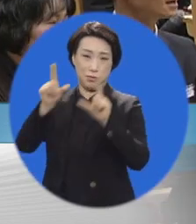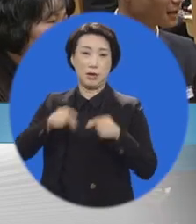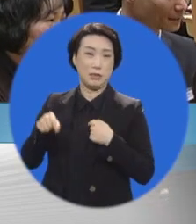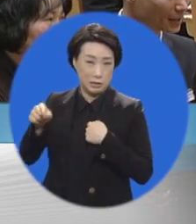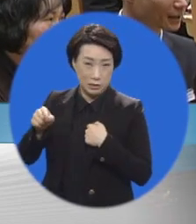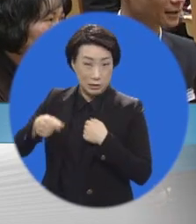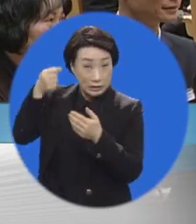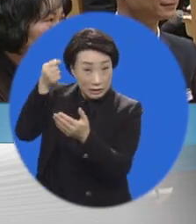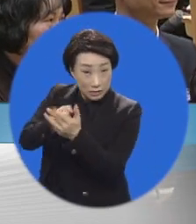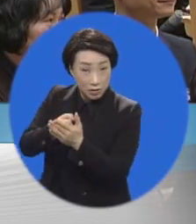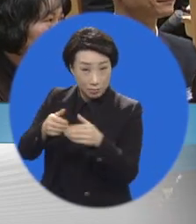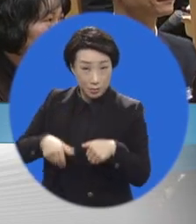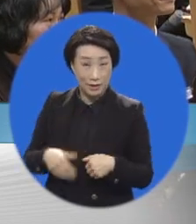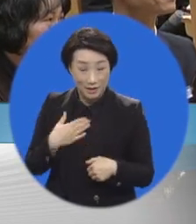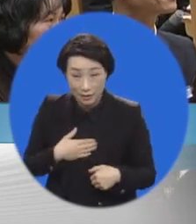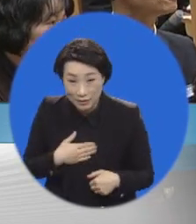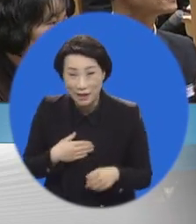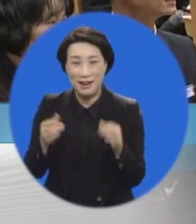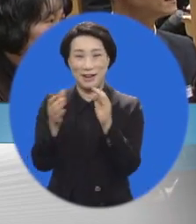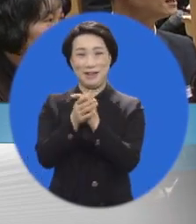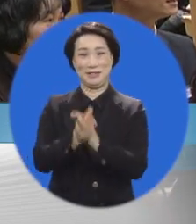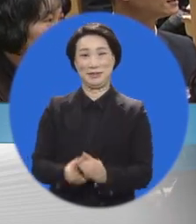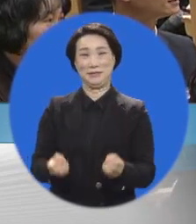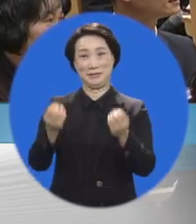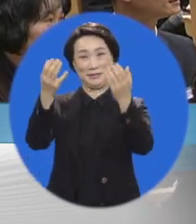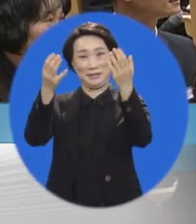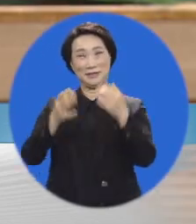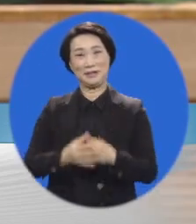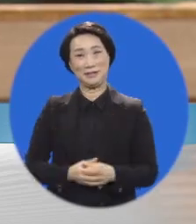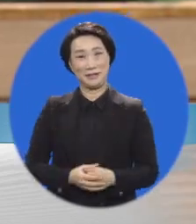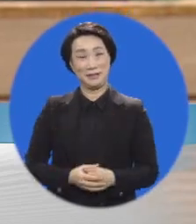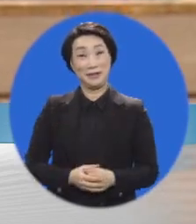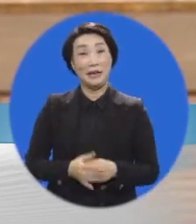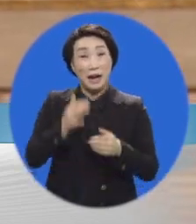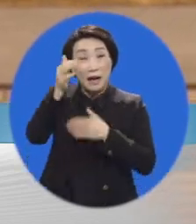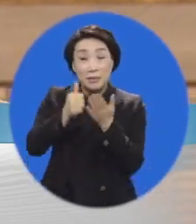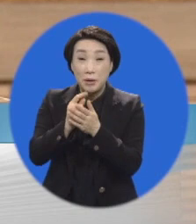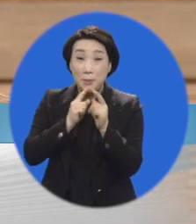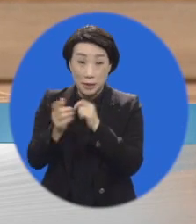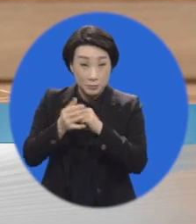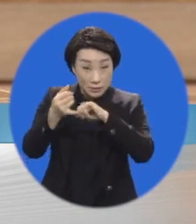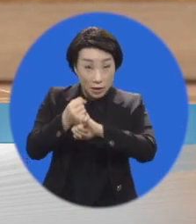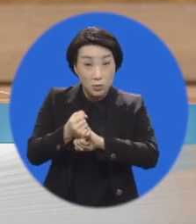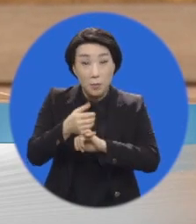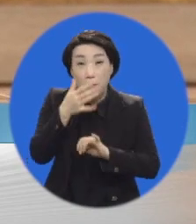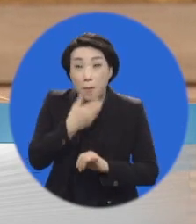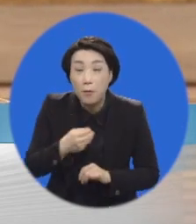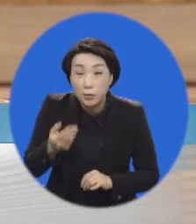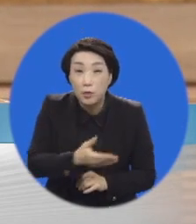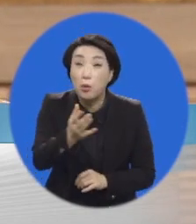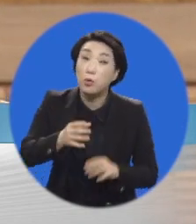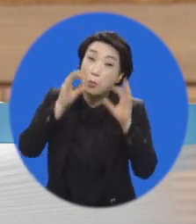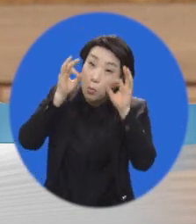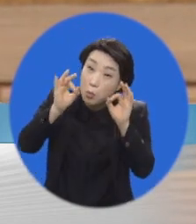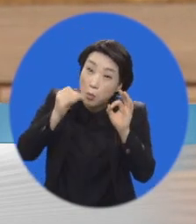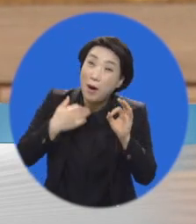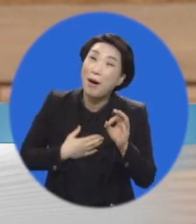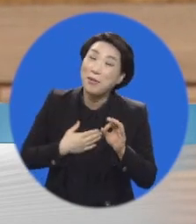된대 할렐루야 그래서 말씀에 약속된 복이 보여야